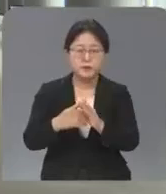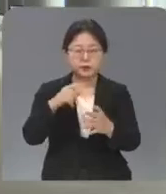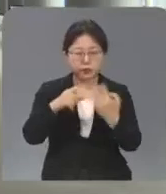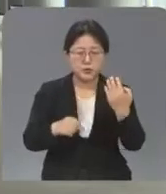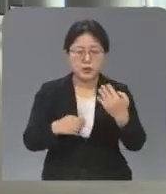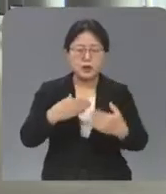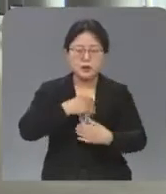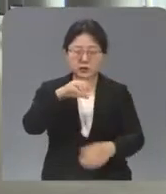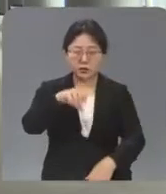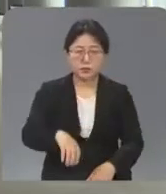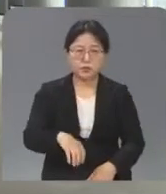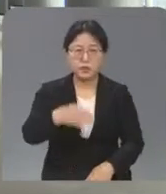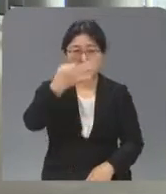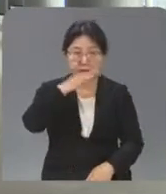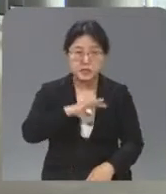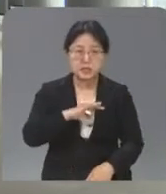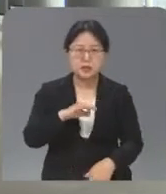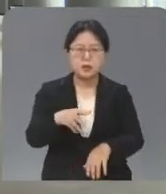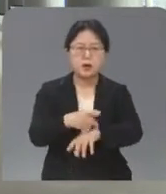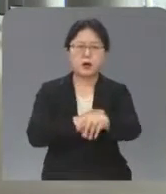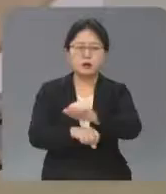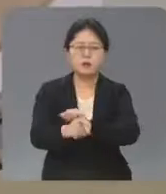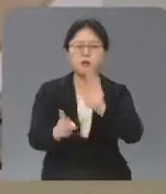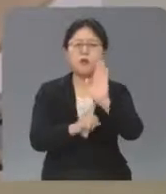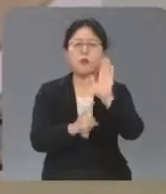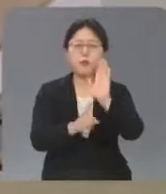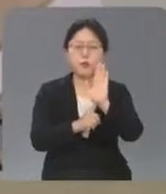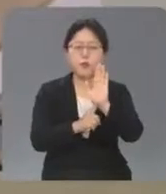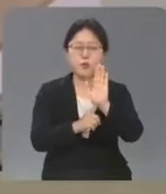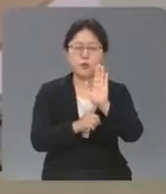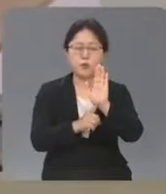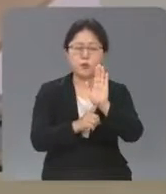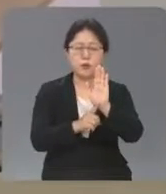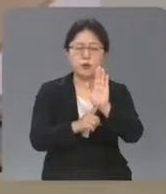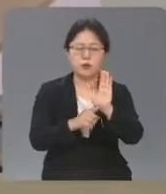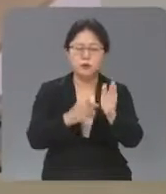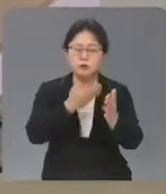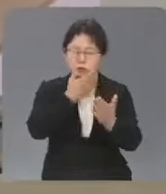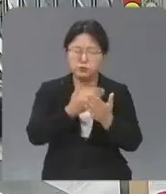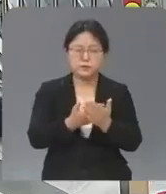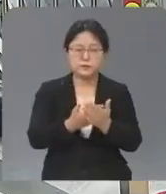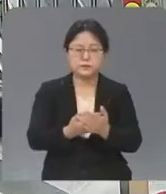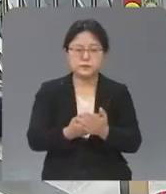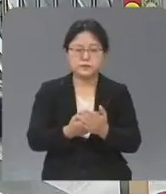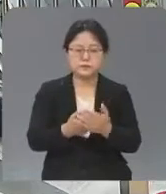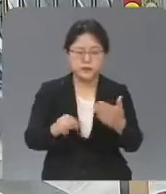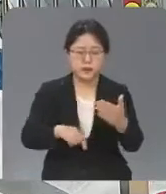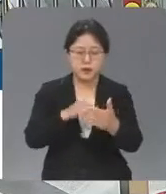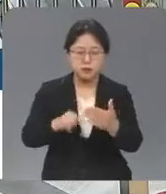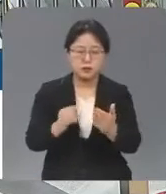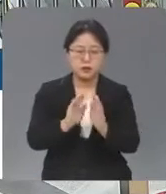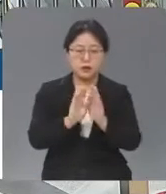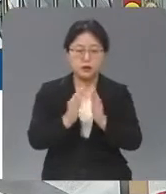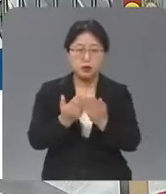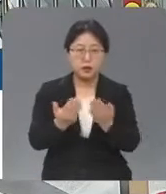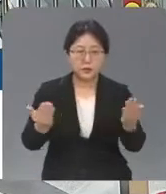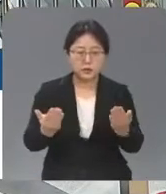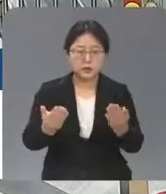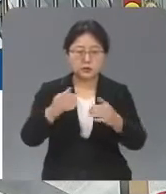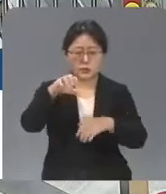올해 상반기 벌써 13건, 하반기에도 20건 넘게 예정돼 있습니다. 8m에 달하는 높은